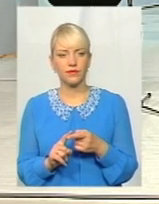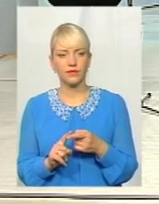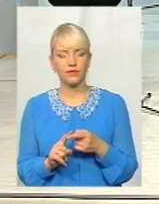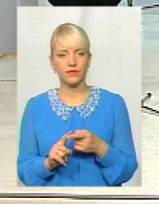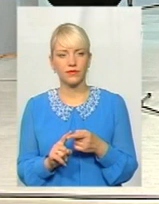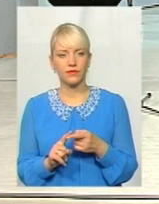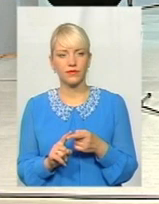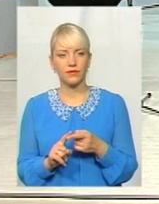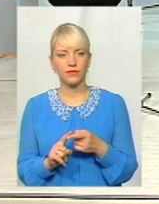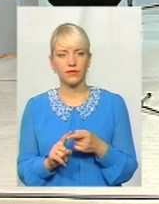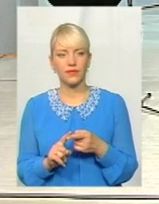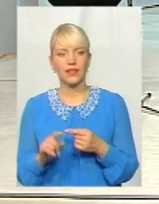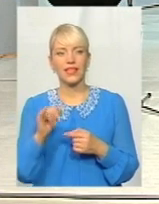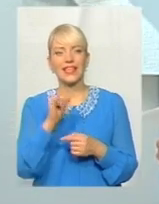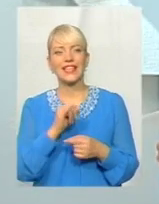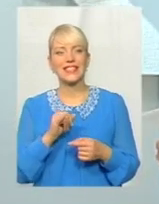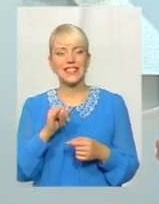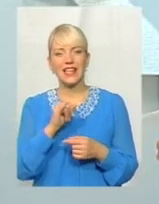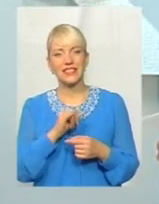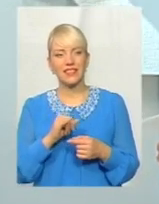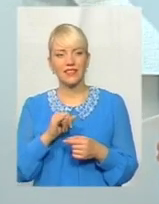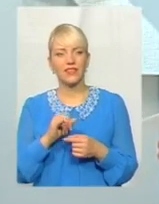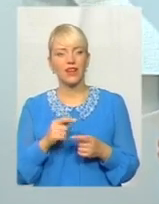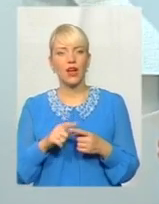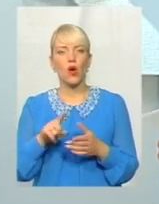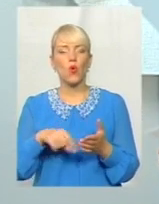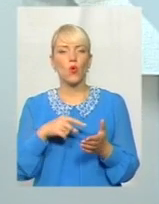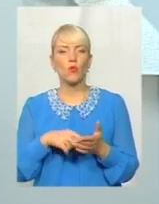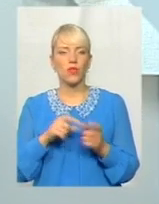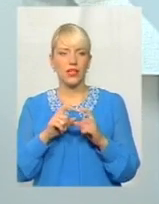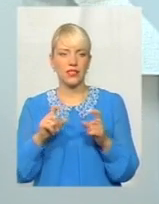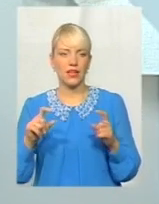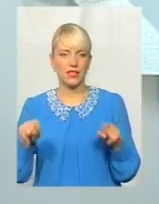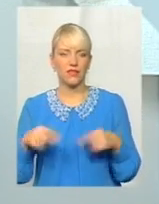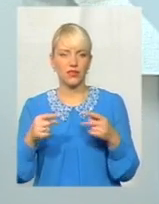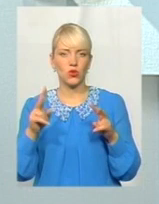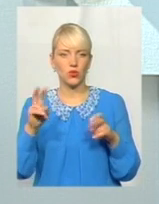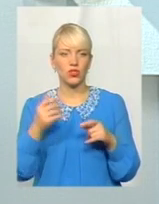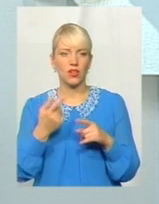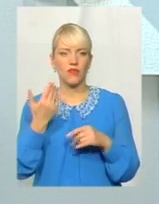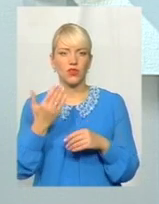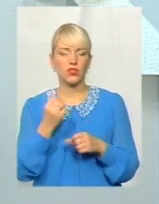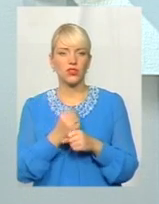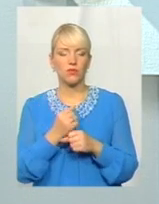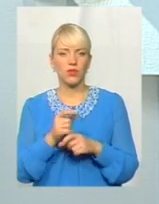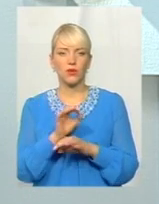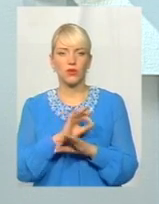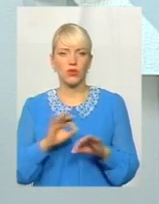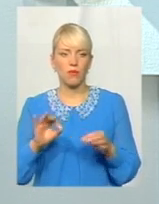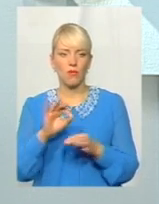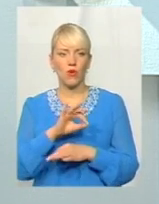дуже добрий. З Ізяслава, також комунальний заклад «Відродження». Вони придумали дуже чудовий проєкт